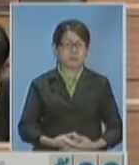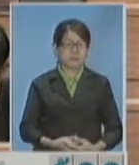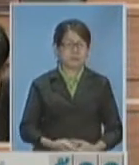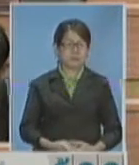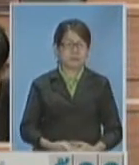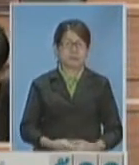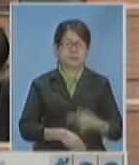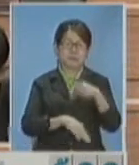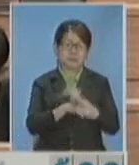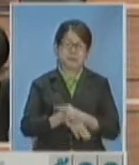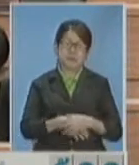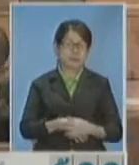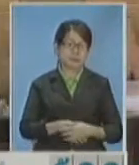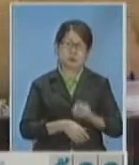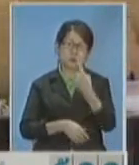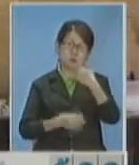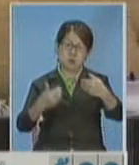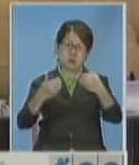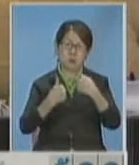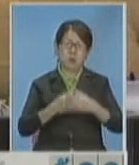เนี่ยเป็นการใส่ร้ายประธาน